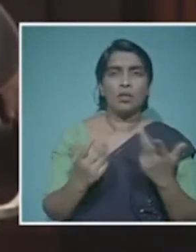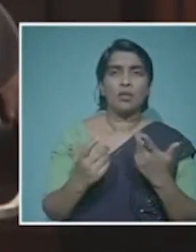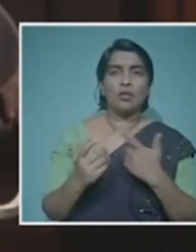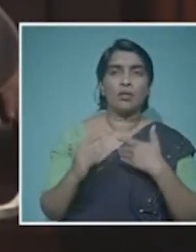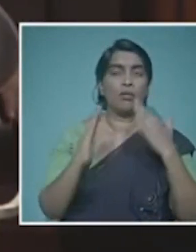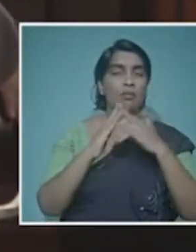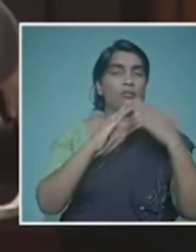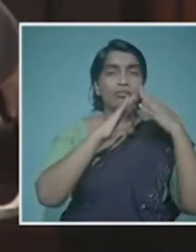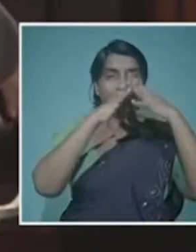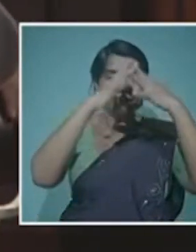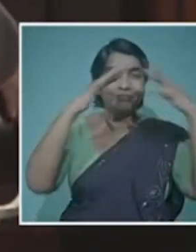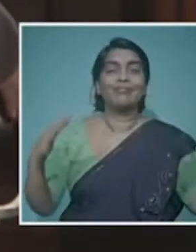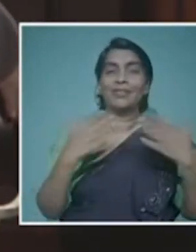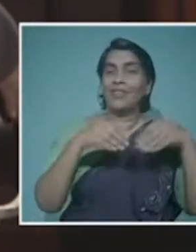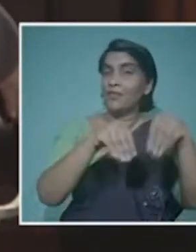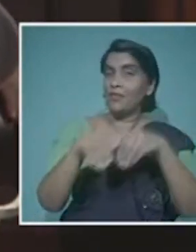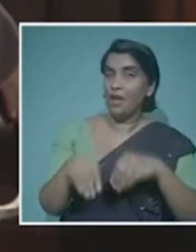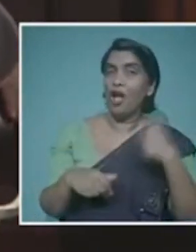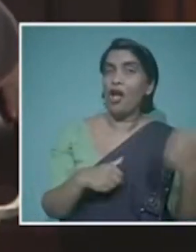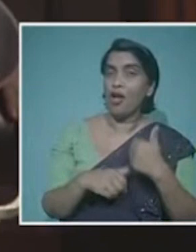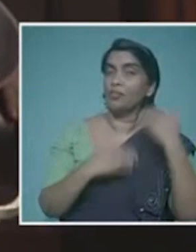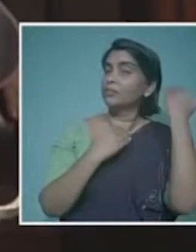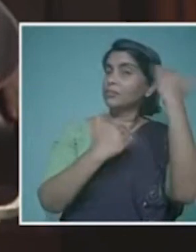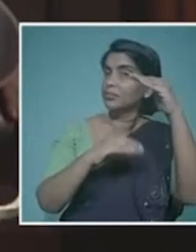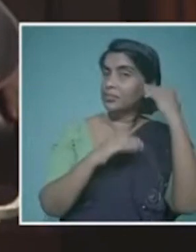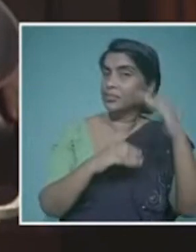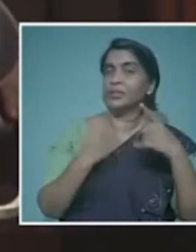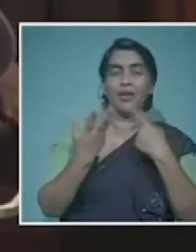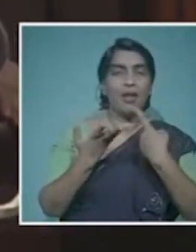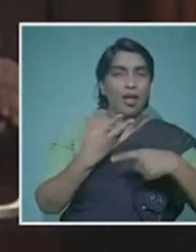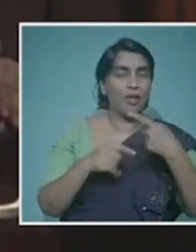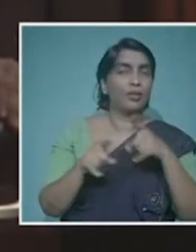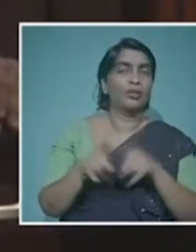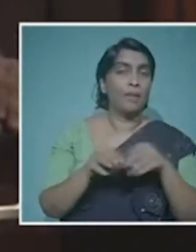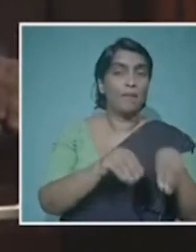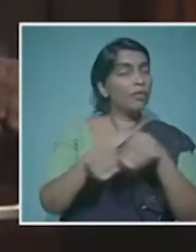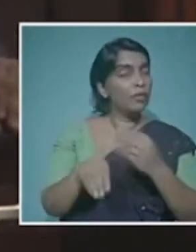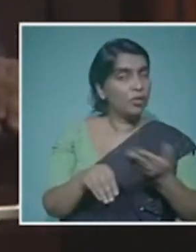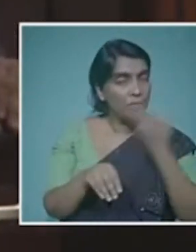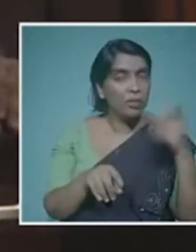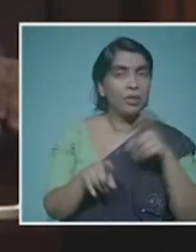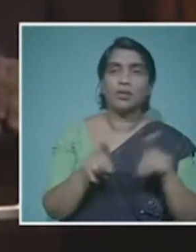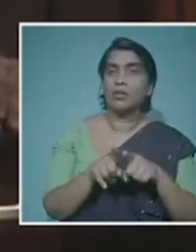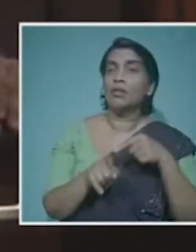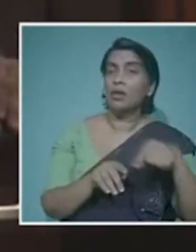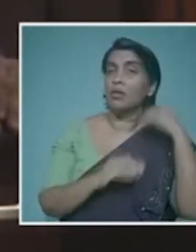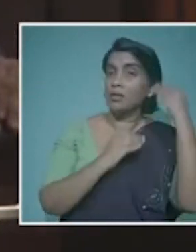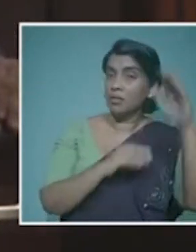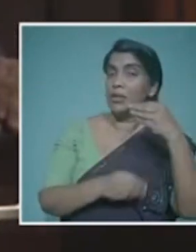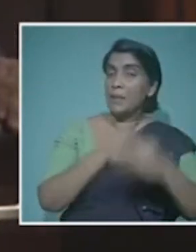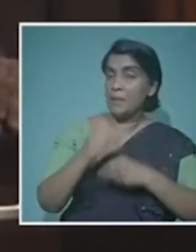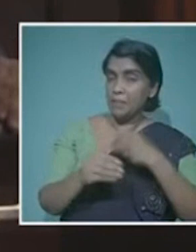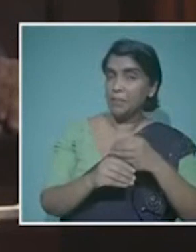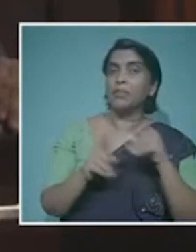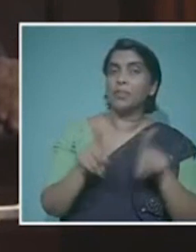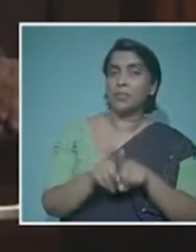உறுப்பினர் ராசாணக்கியன் ஜனாதிபதியிடம் கோரிக்கையை விடுத்துள்ளார். இதன்போது அங்கு தொடர்ந்தும் கருத்து வெளியிட்ட அவர், நேற்றைய தினம் நான்